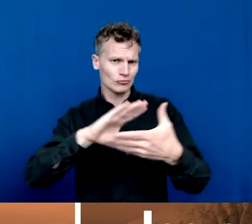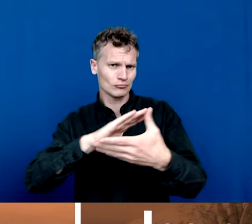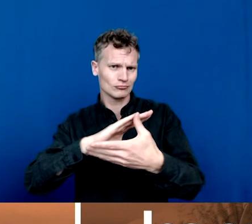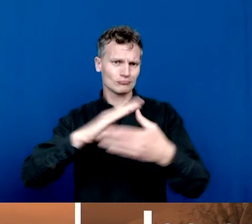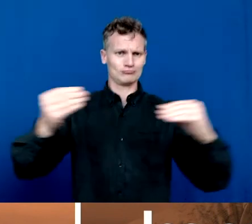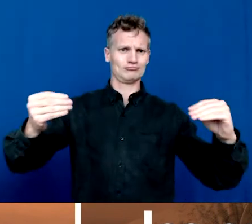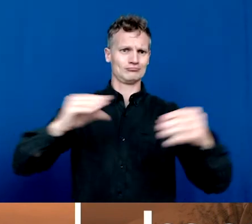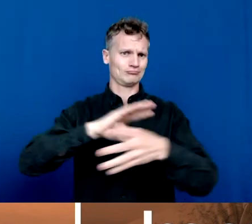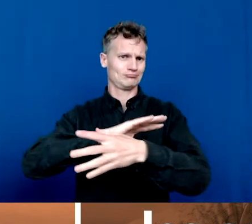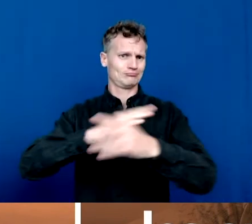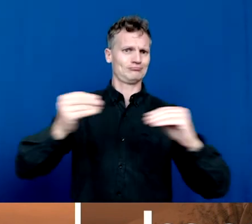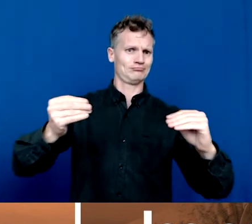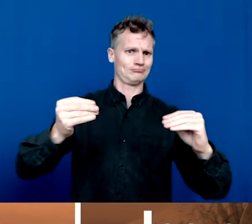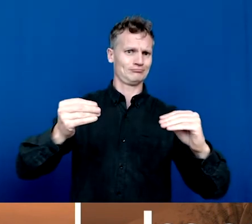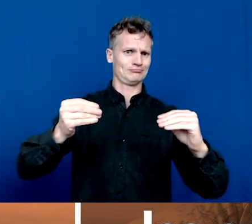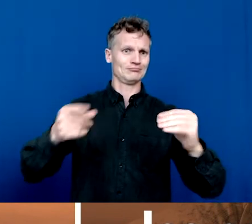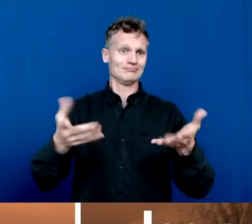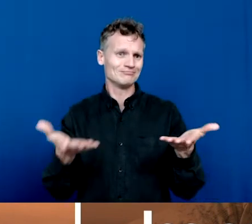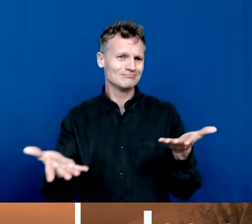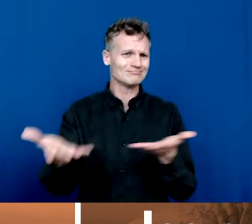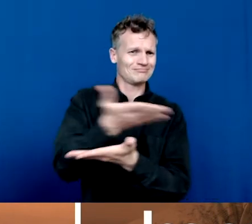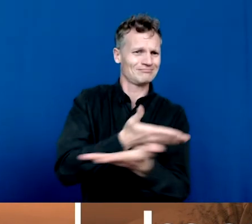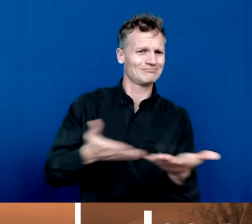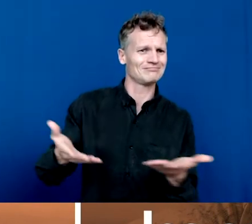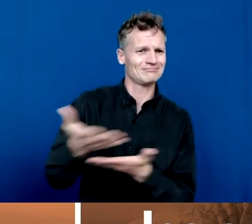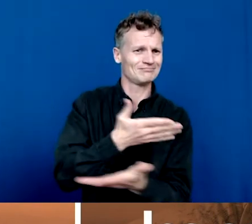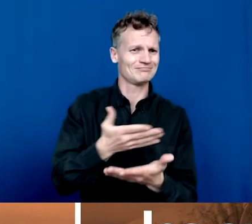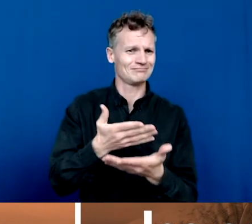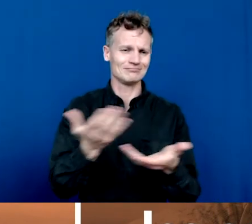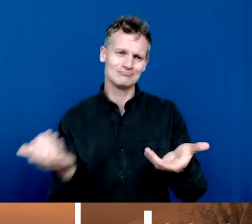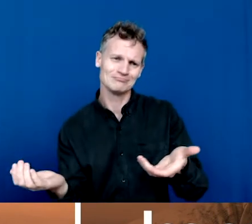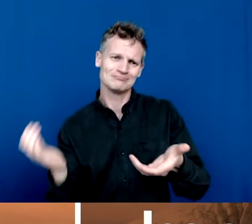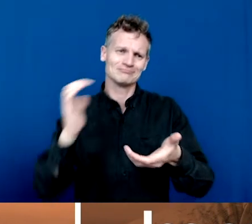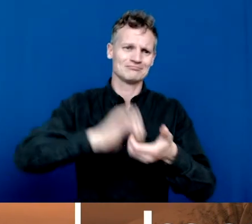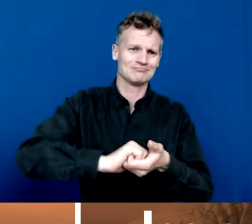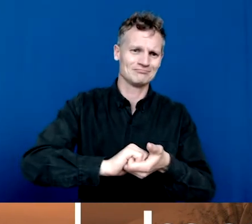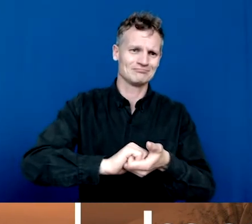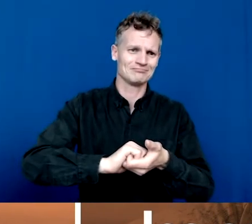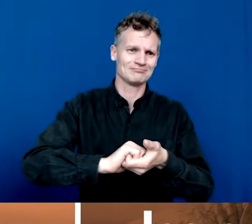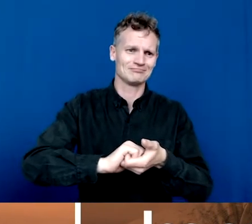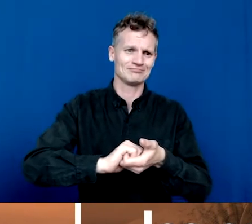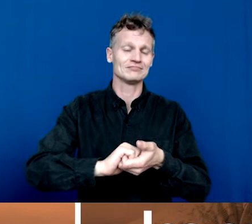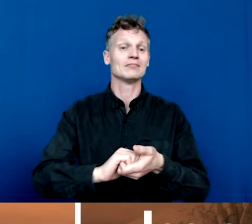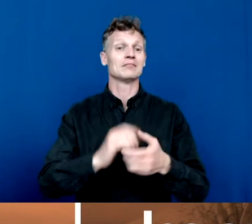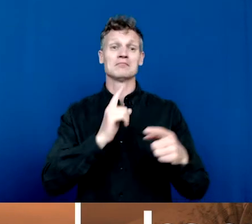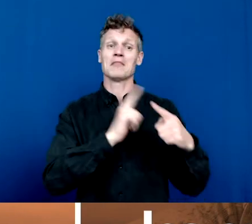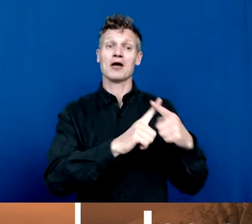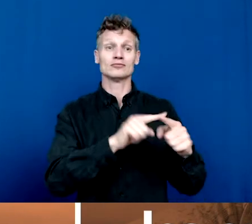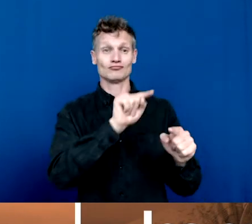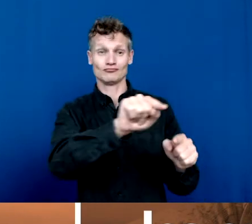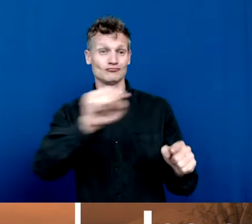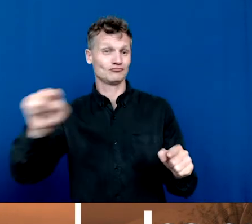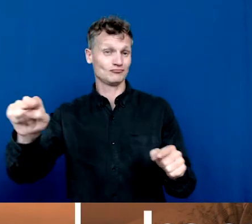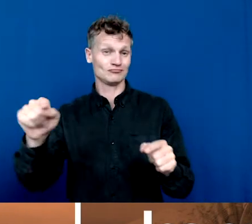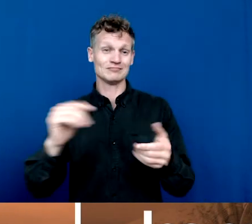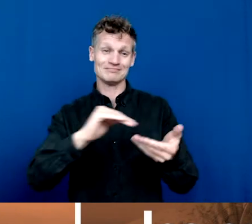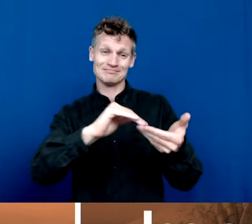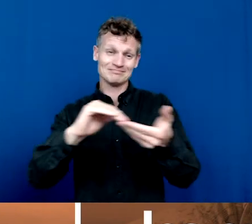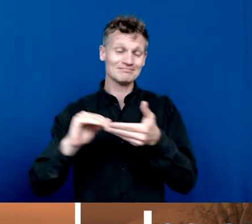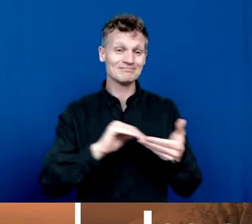collaborer entre elles et veiller à notre participation et notre leadership ainsi qu'à ceux de nos